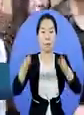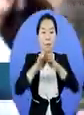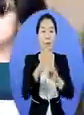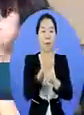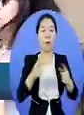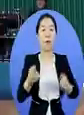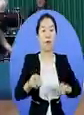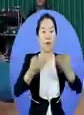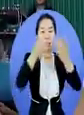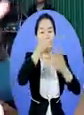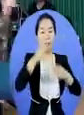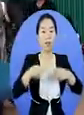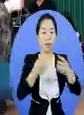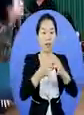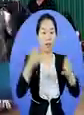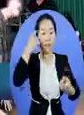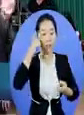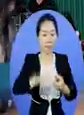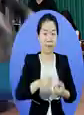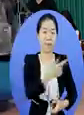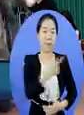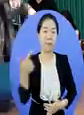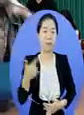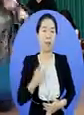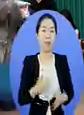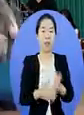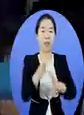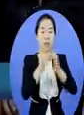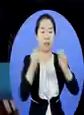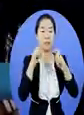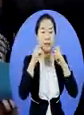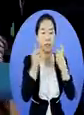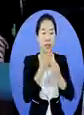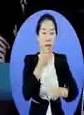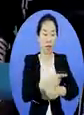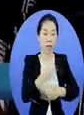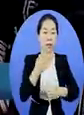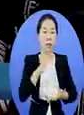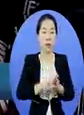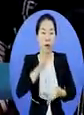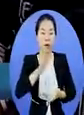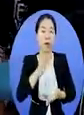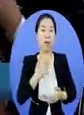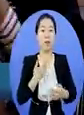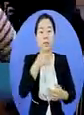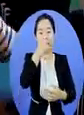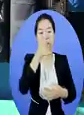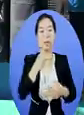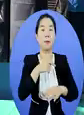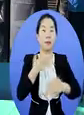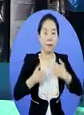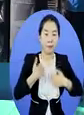열려 참가자들의 많은 호응을 받았습니다. 시민들은 개성과 열정이 넘치는 공연에 몸도 마음도 함께 활기를 얻을